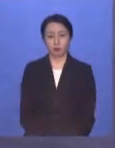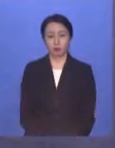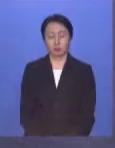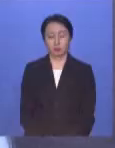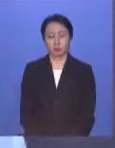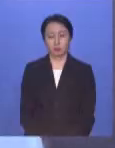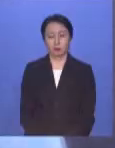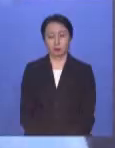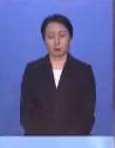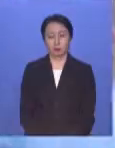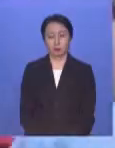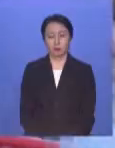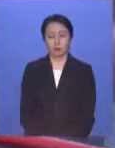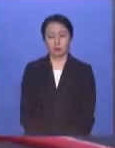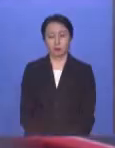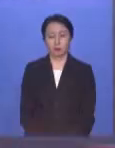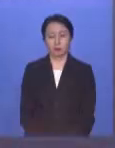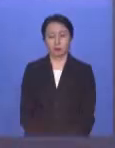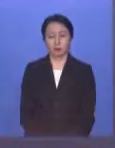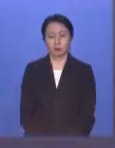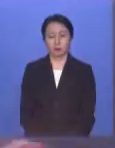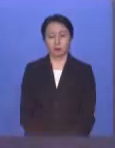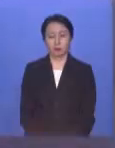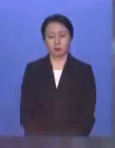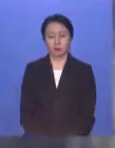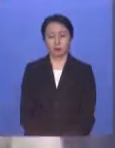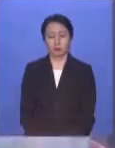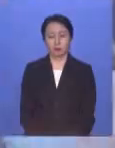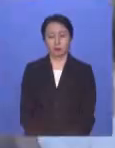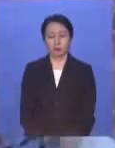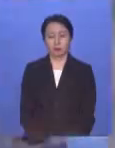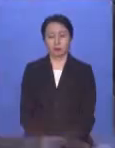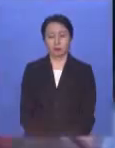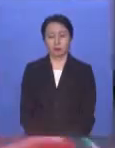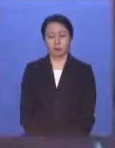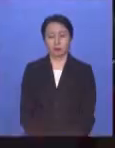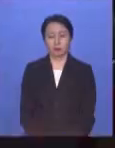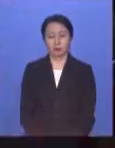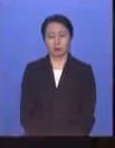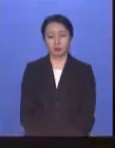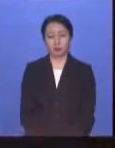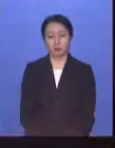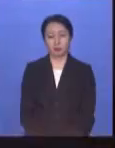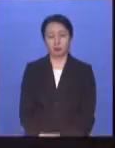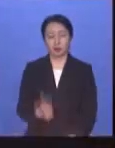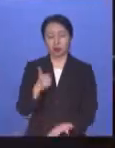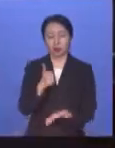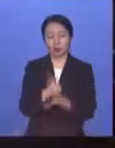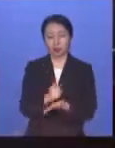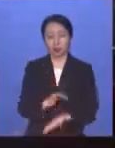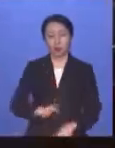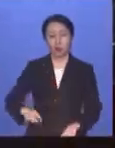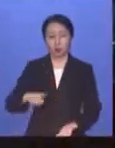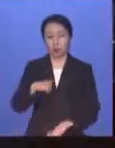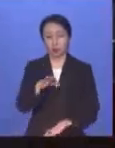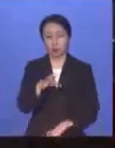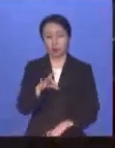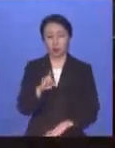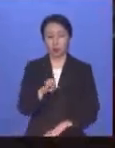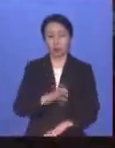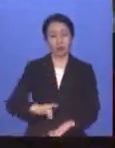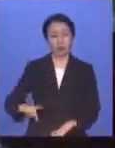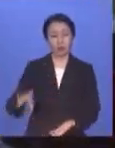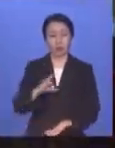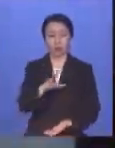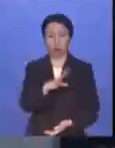Катаетесь, нравится? Давайте я покачаю, хотите? Давайте, осторожно, только держитесь крепко. Облыс әкімі Ғойыз Нұрмұхамбетов Есіл